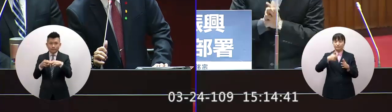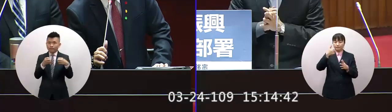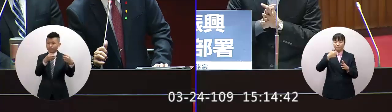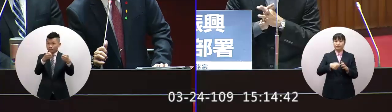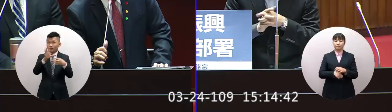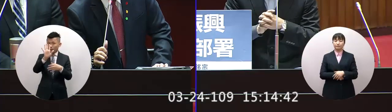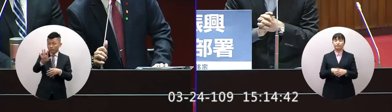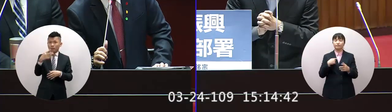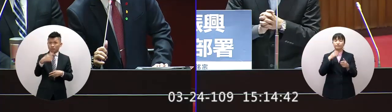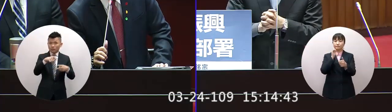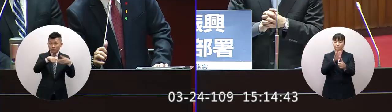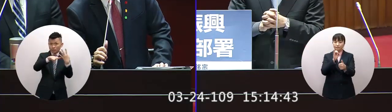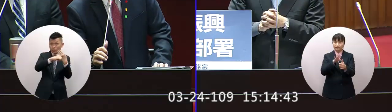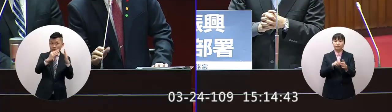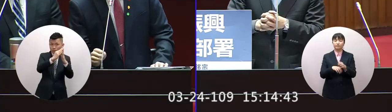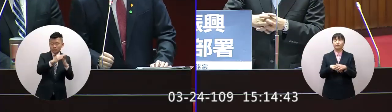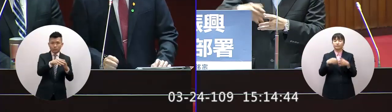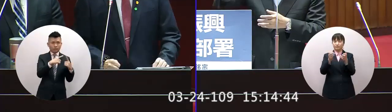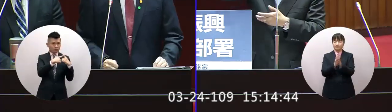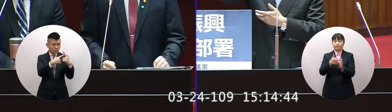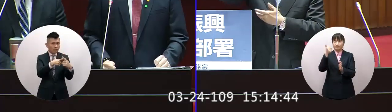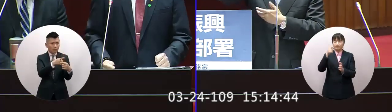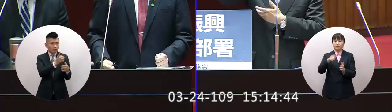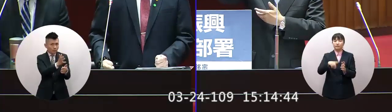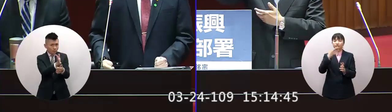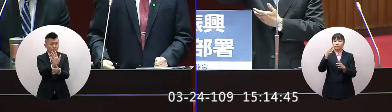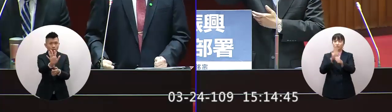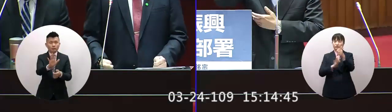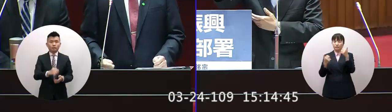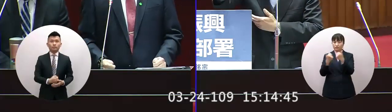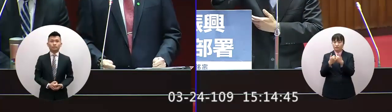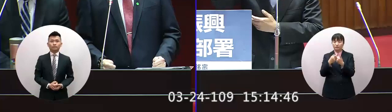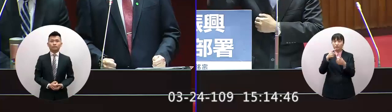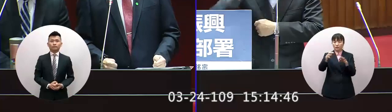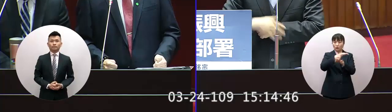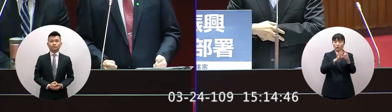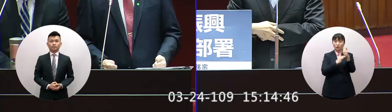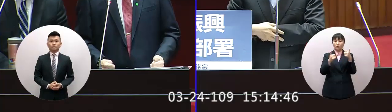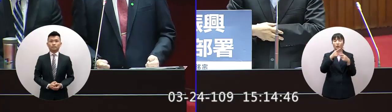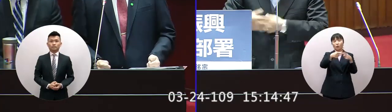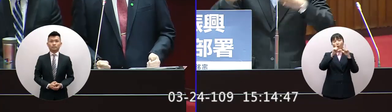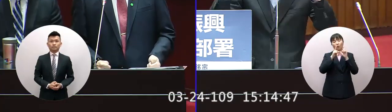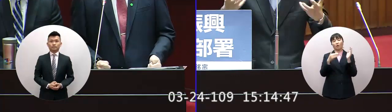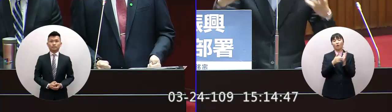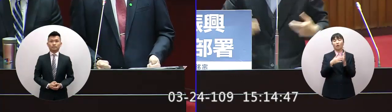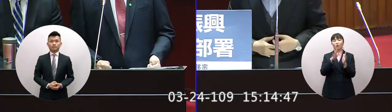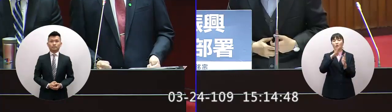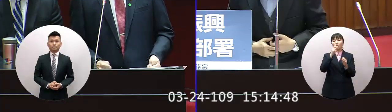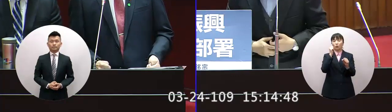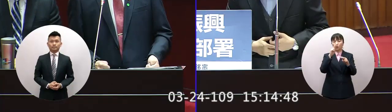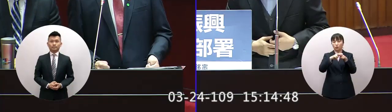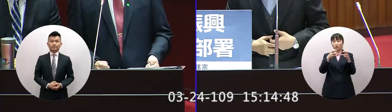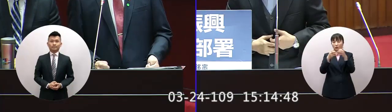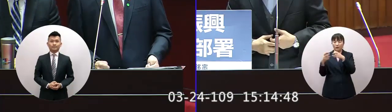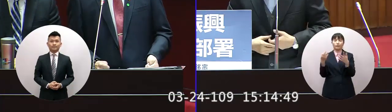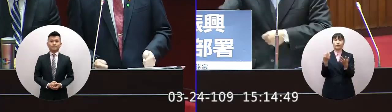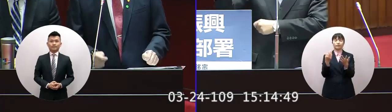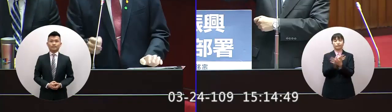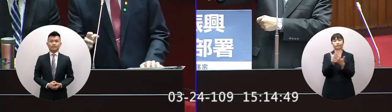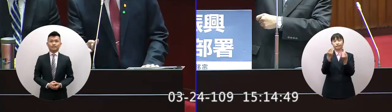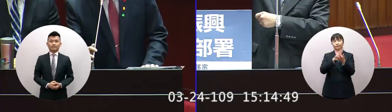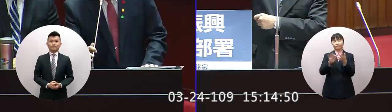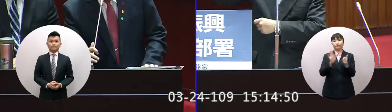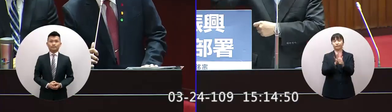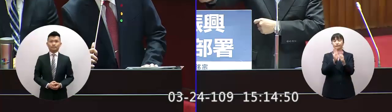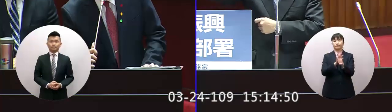工业局者也是都有去掌握。 我定财委会，你在经济委员你就要答复我，有座谈没有用啊，你